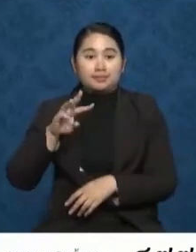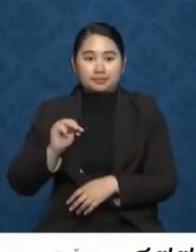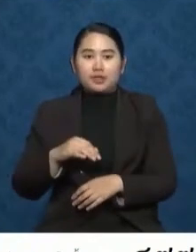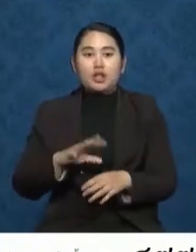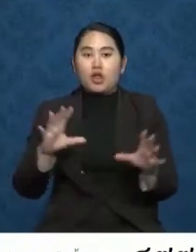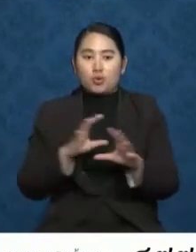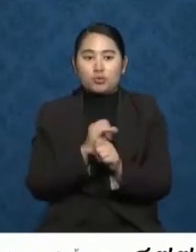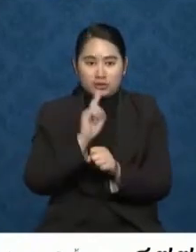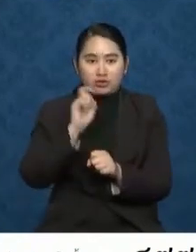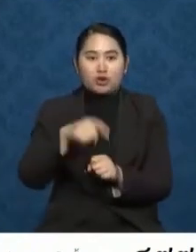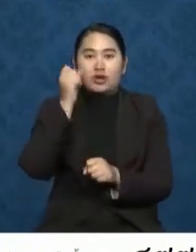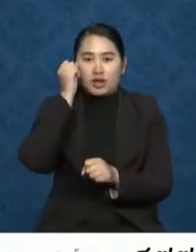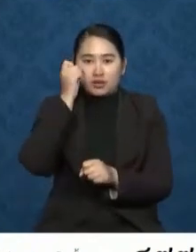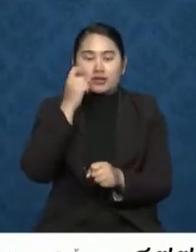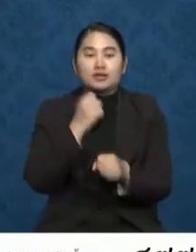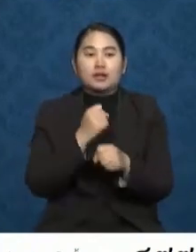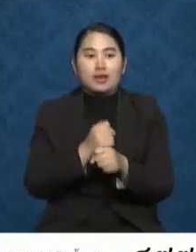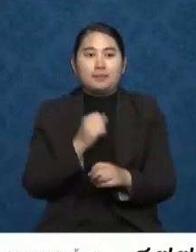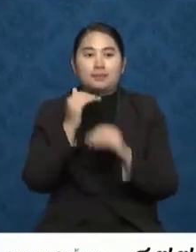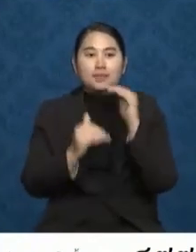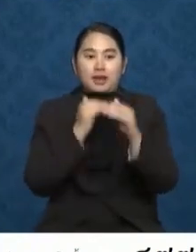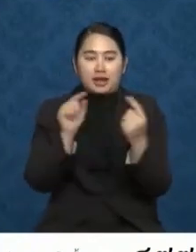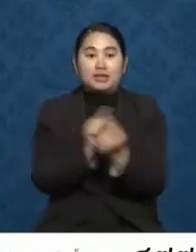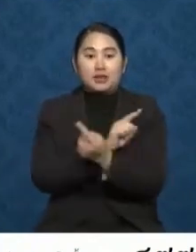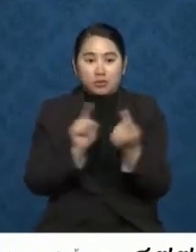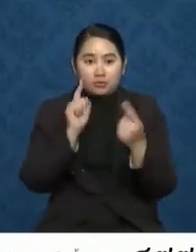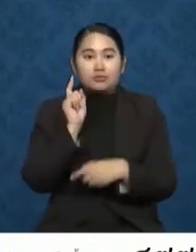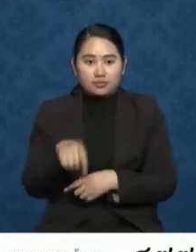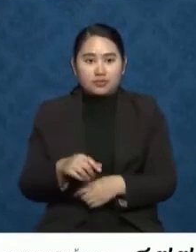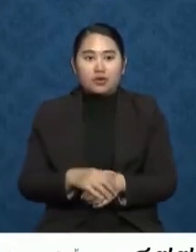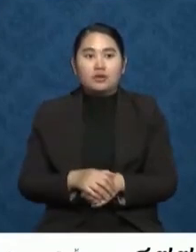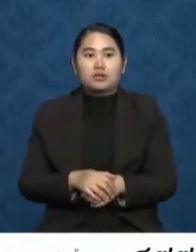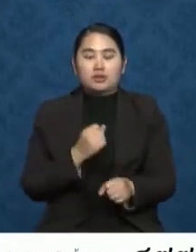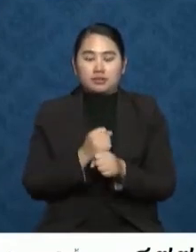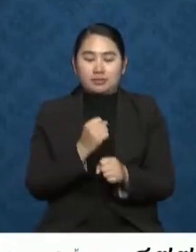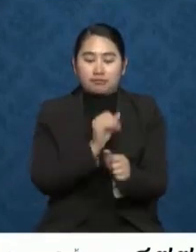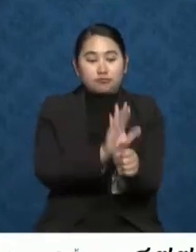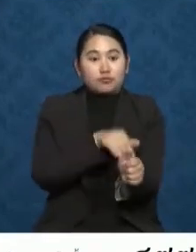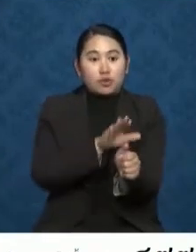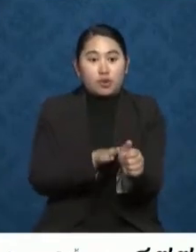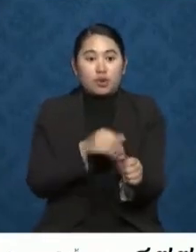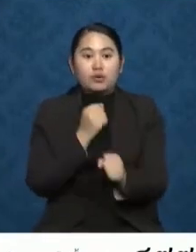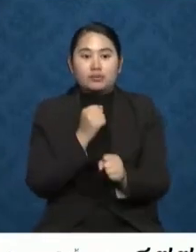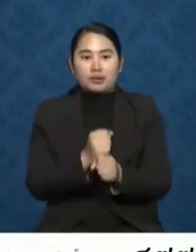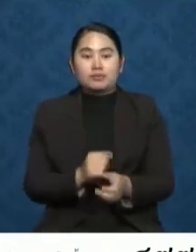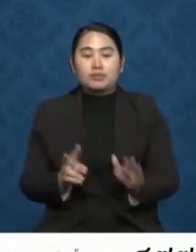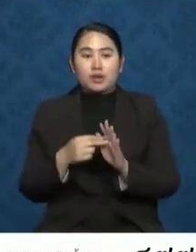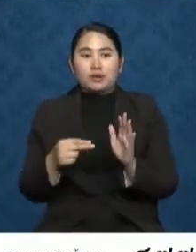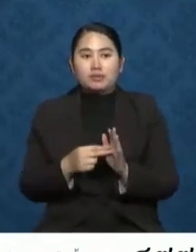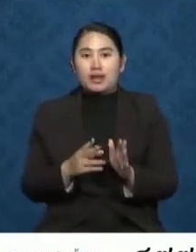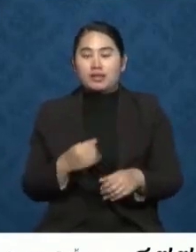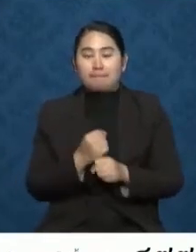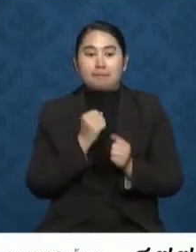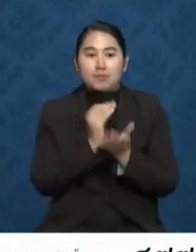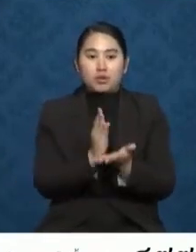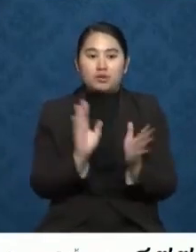ายๆคือท่านต้องเข้าใจงานของการพัฒนาสังคมและความมั่นคงของมนุษย์งานของสังคมสังเคราะห์งานสังคมสังเคราะห์ไม่ใช่งานการกุศ